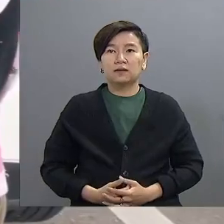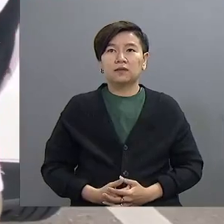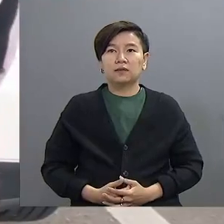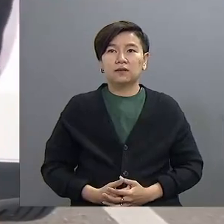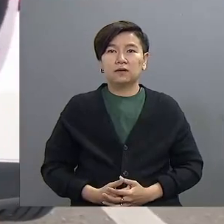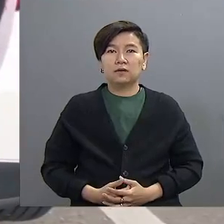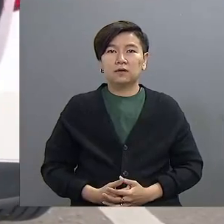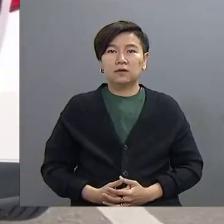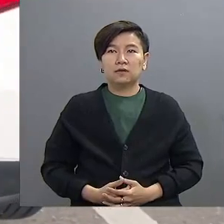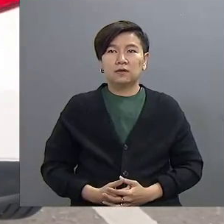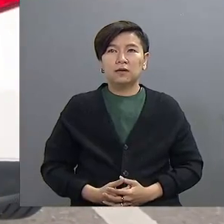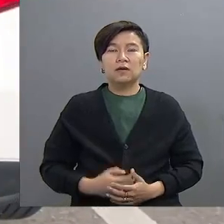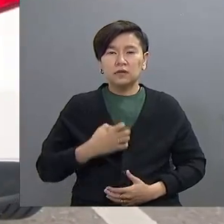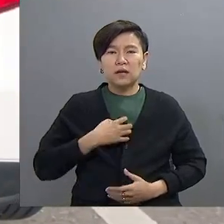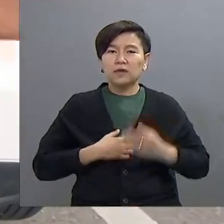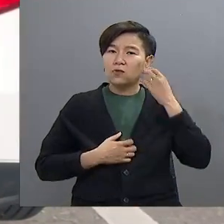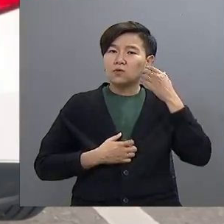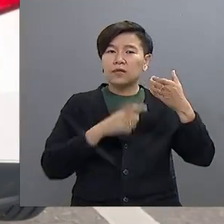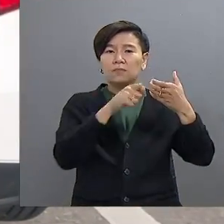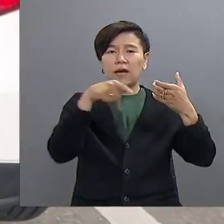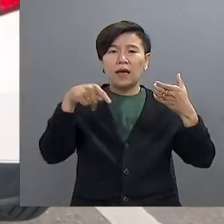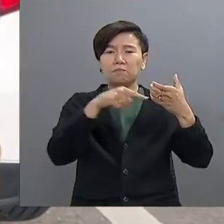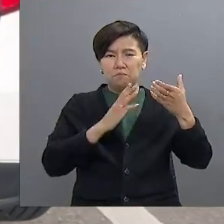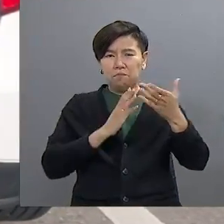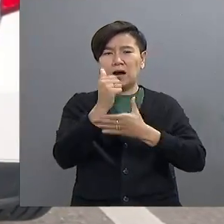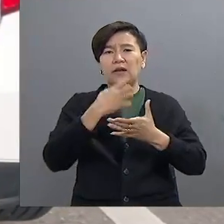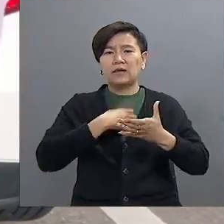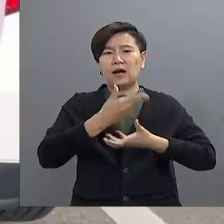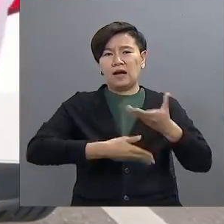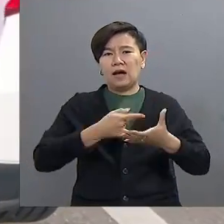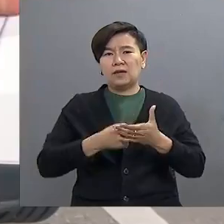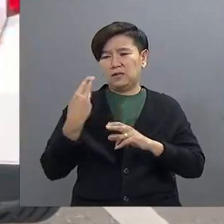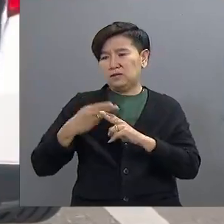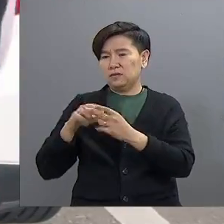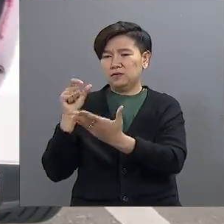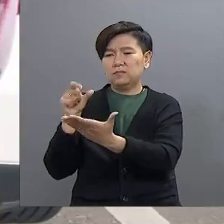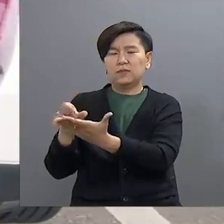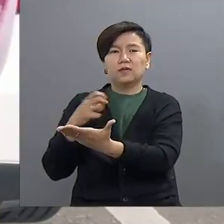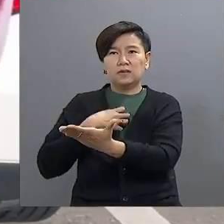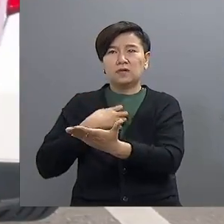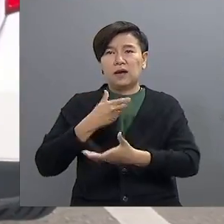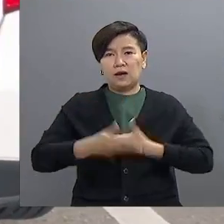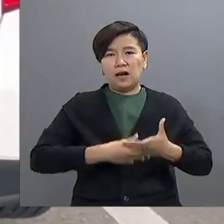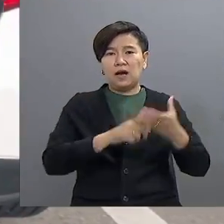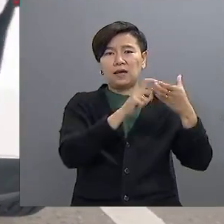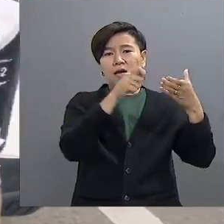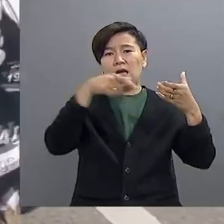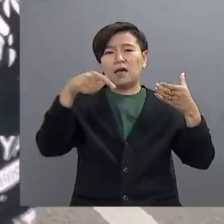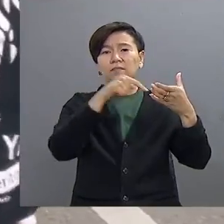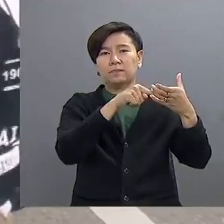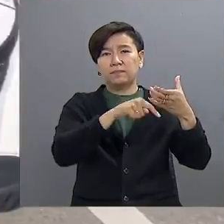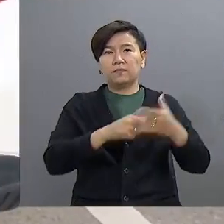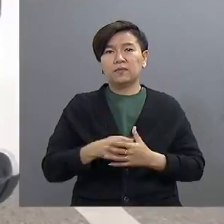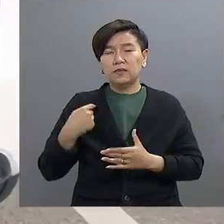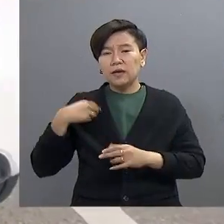รายชื่ออยู่ในนั้นเหมือนกันในกองสลากอะค่ะที่สมัครไปว่าจะขายแพลตฟอร์มใบละ80บาทก็อยากให้มีรายชื่อ